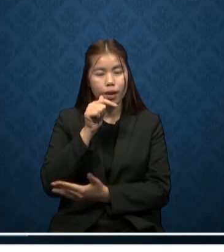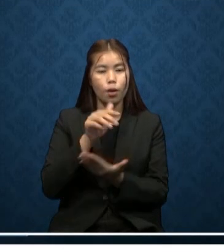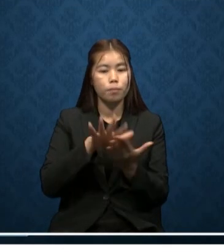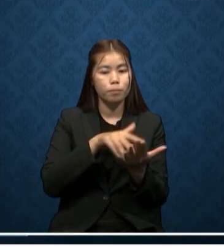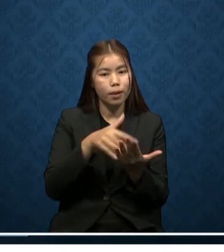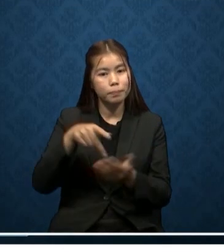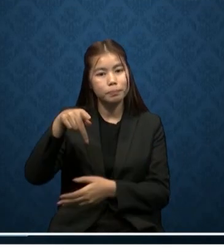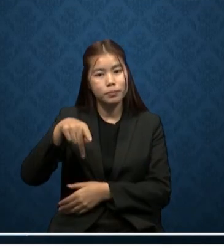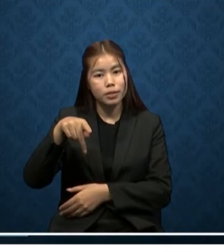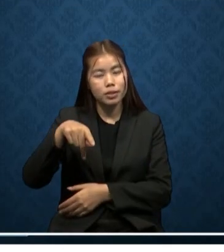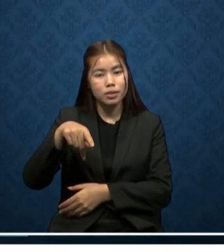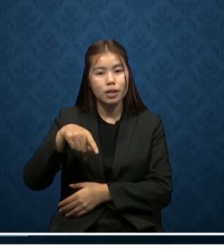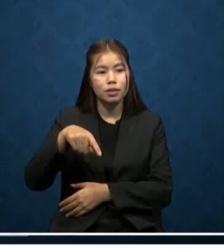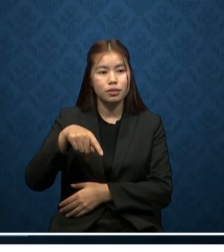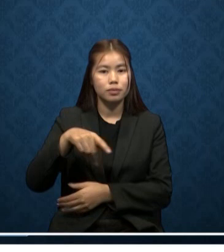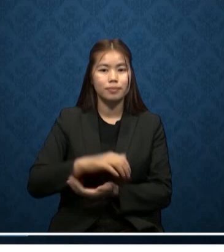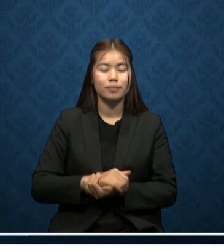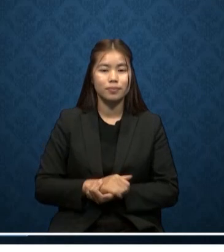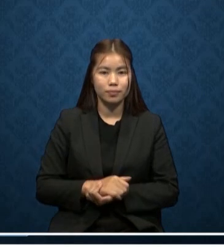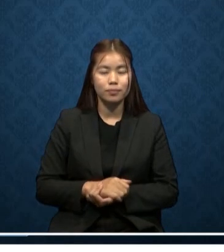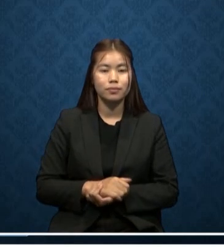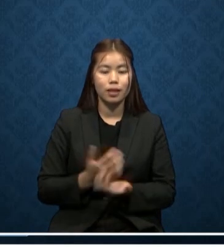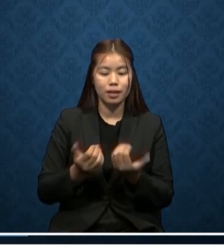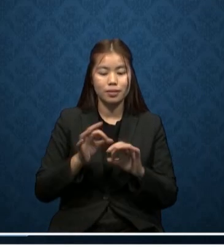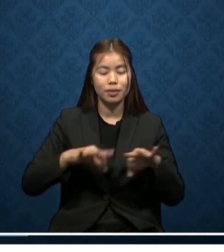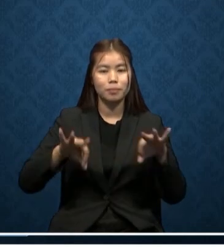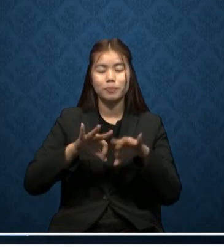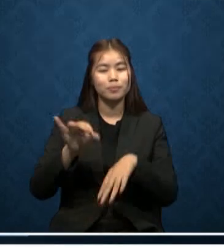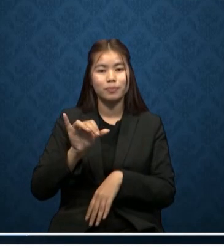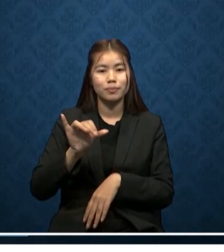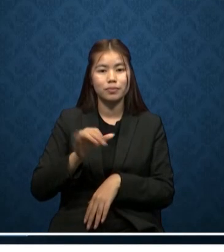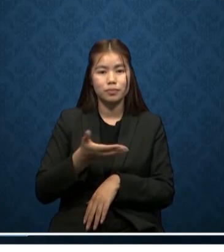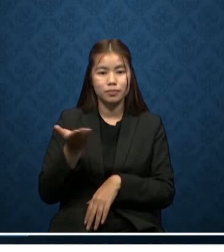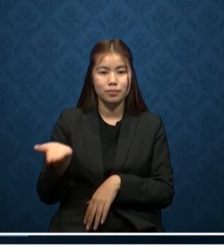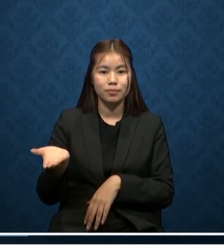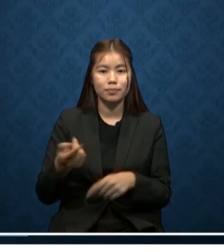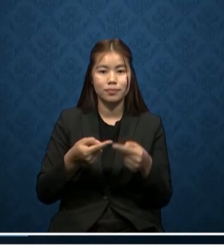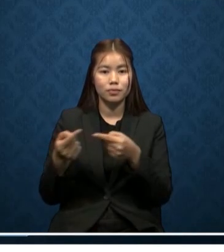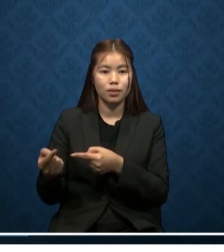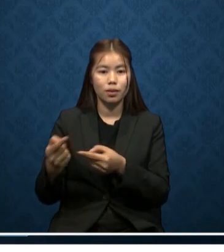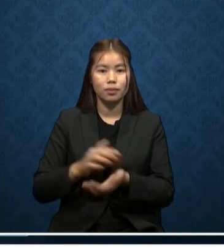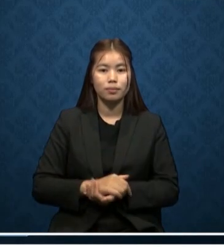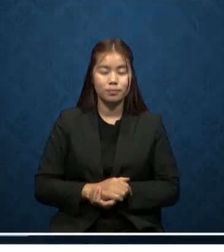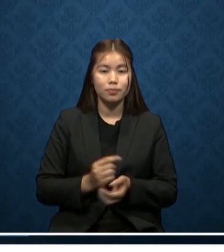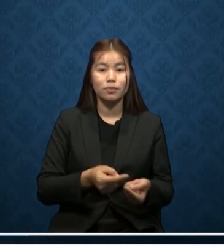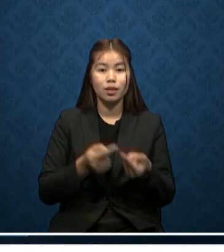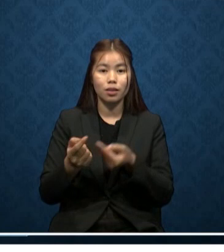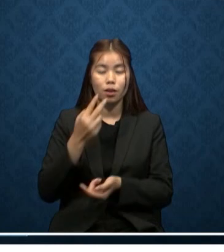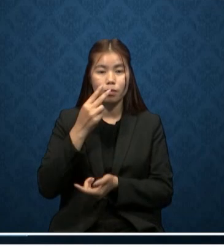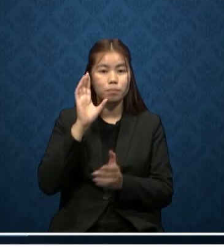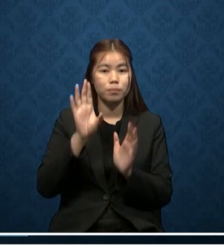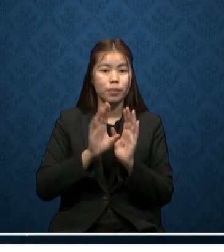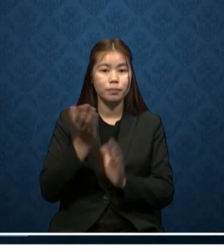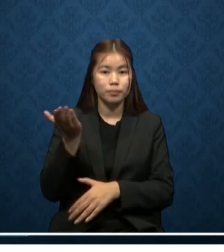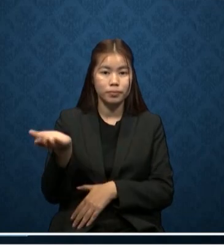250โครงการนะครับอันอันนี้ยังไม่ค่อยสำคัญเท่าไหร่ไปดูภาพฉายถัดไปครับภาพฉายอันนี้เป็นการแสดงให้